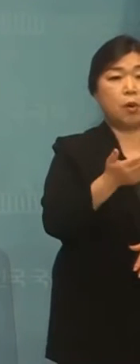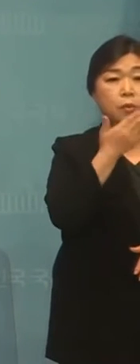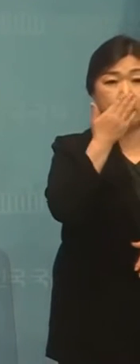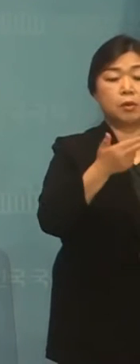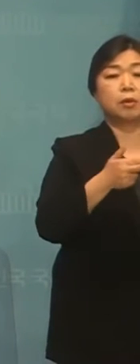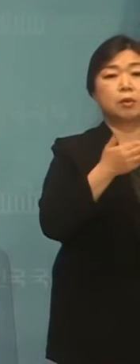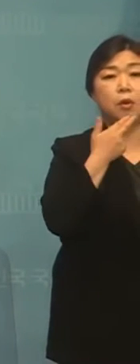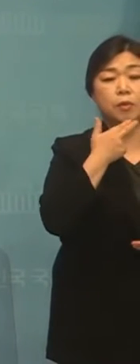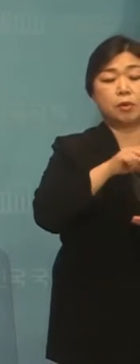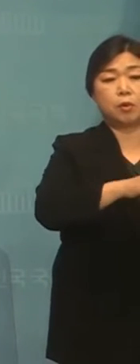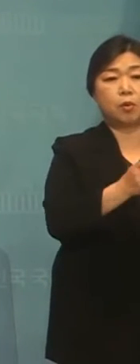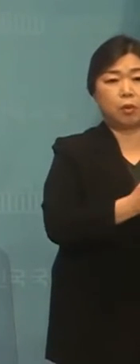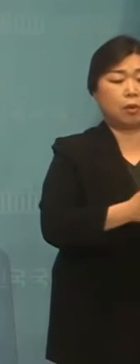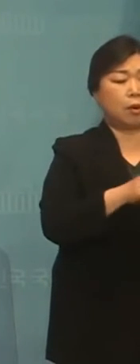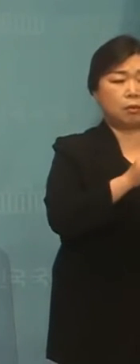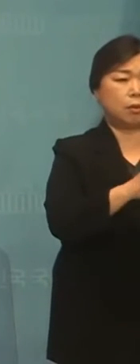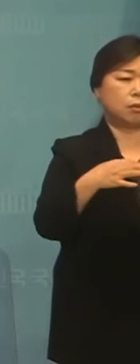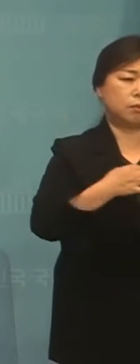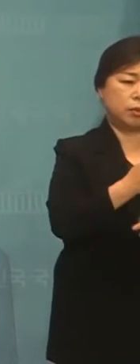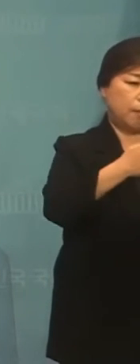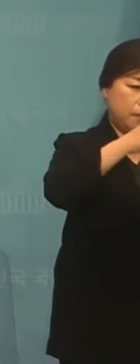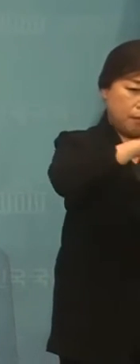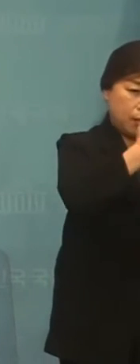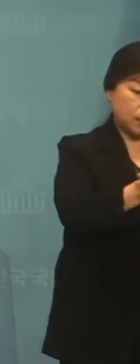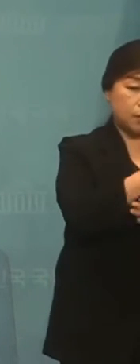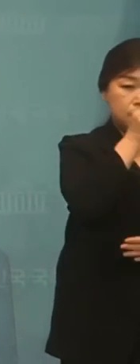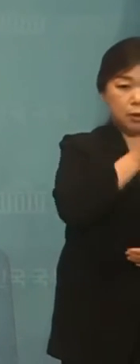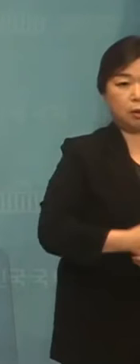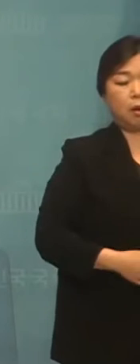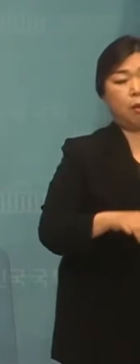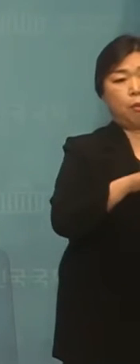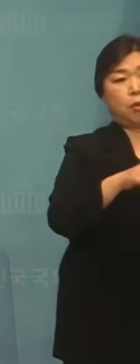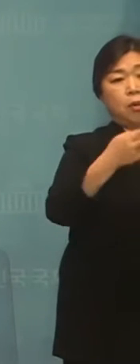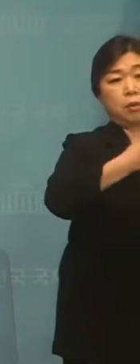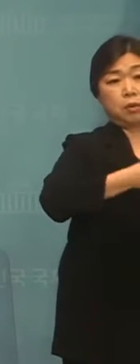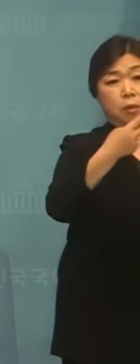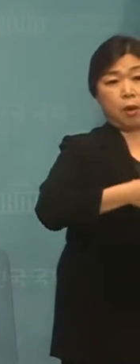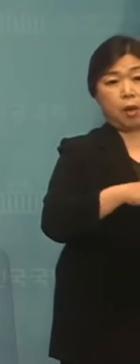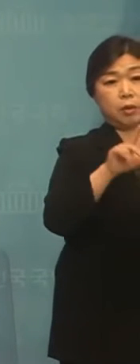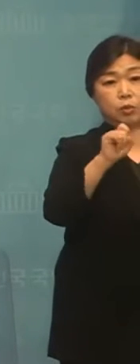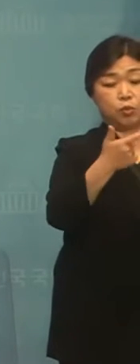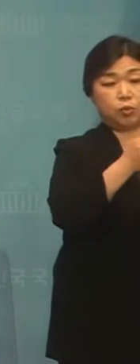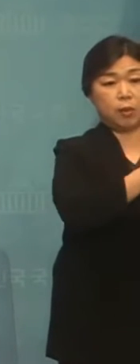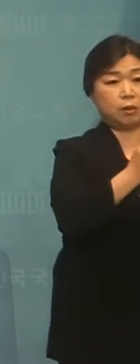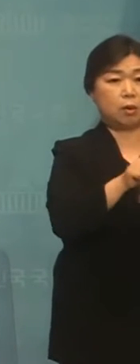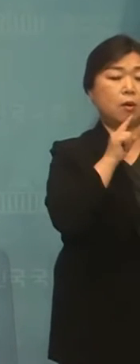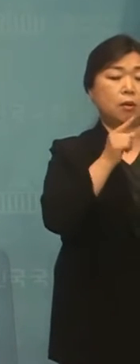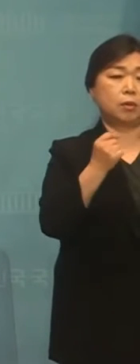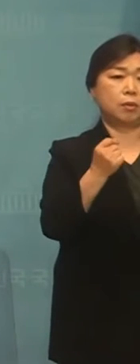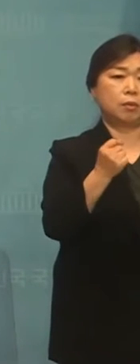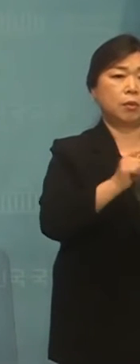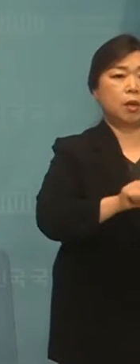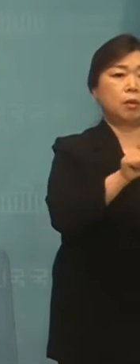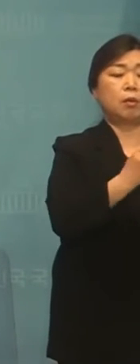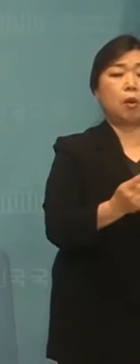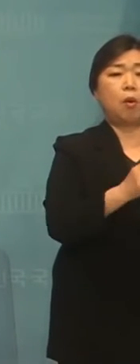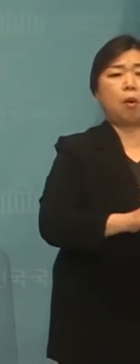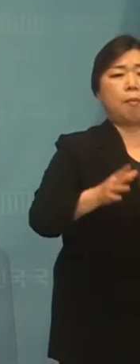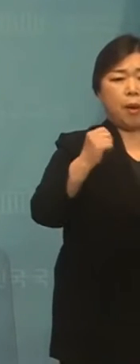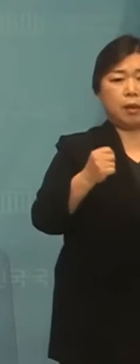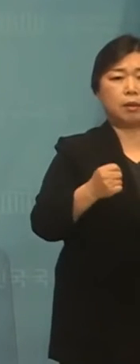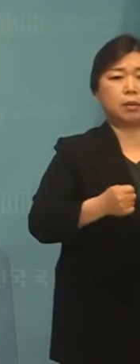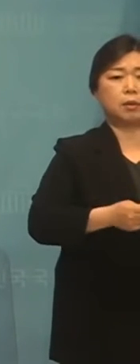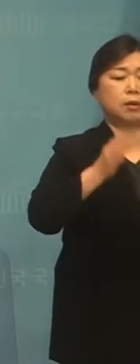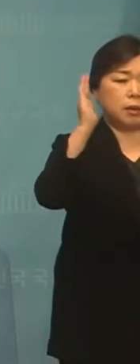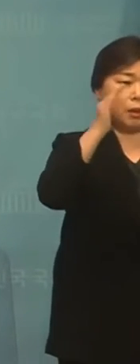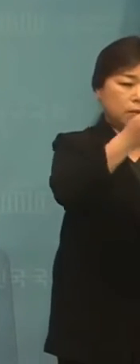지경입니다. 박형준 후보 일가의 의혹 드라마가 보통 드라마 16부작으로는 도저히 끝날 것 같지 않습니다. 이런